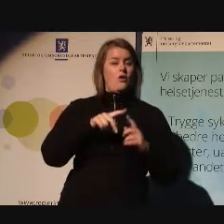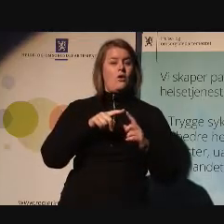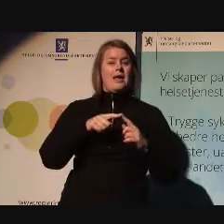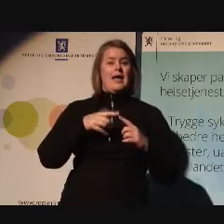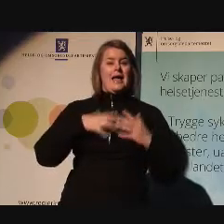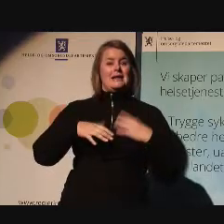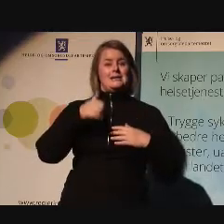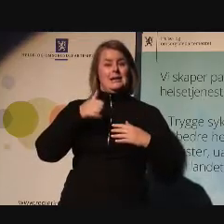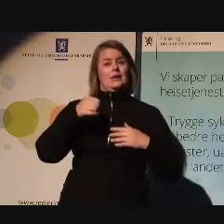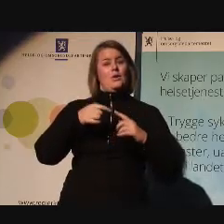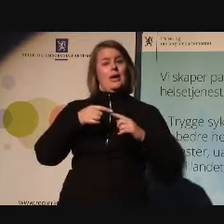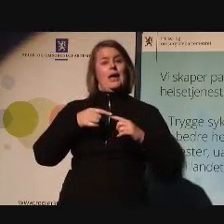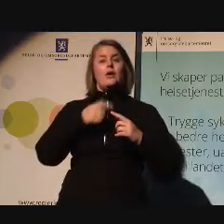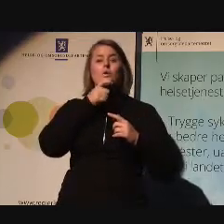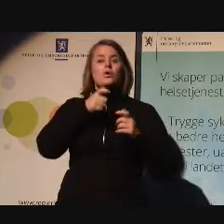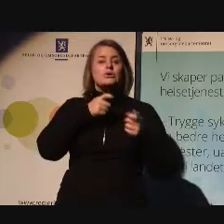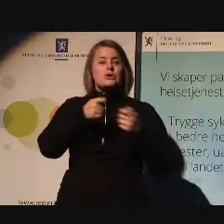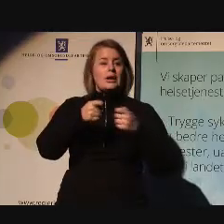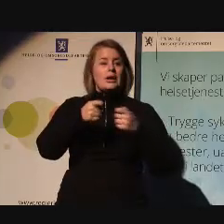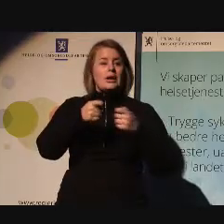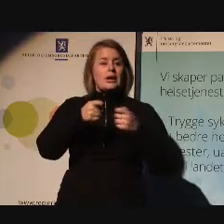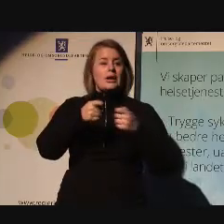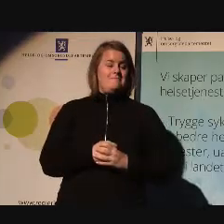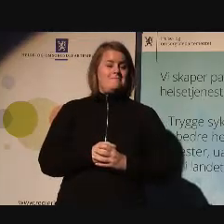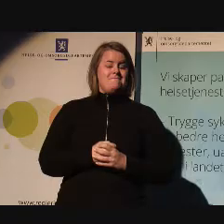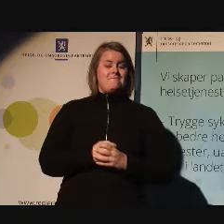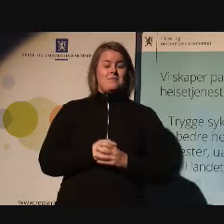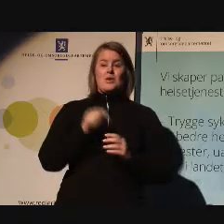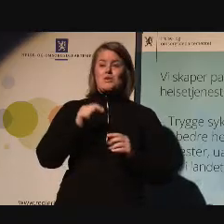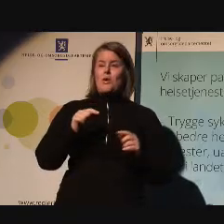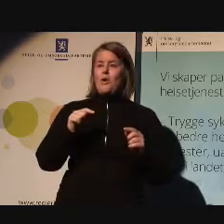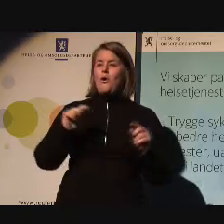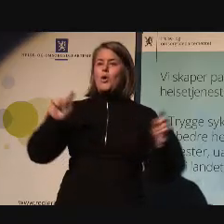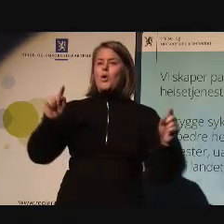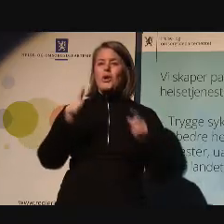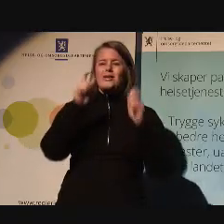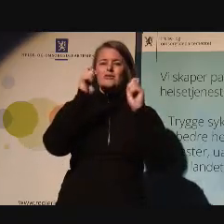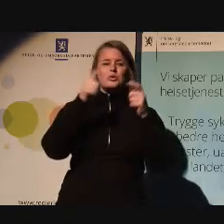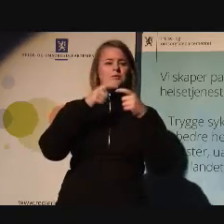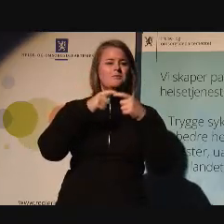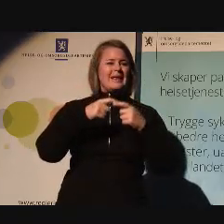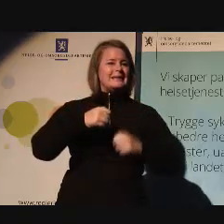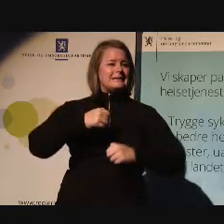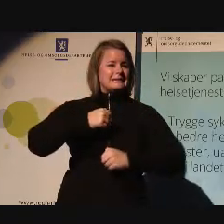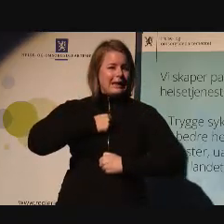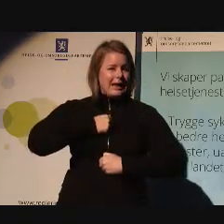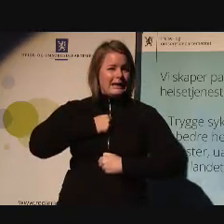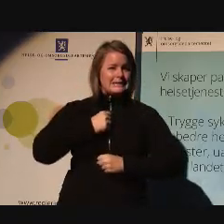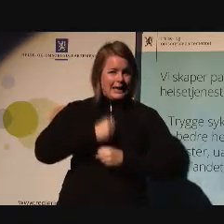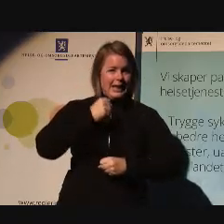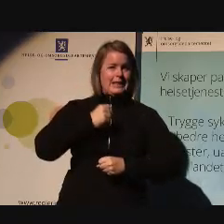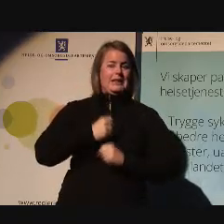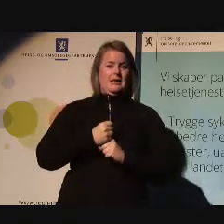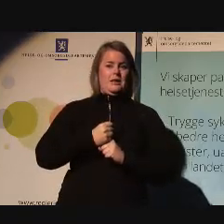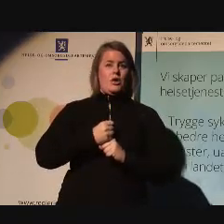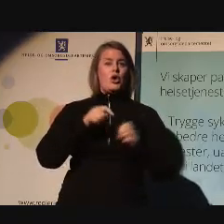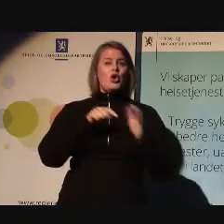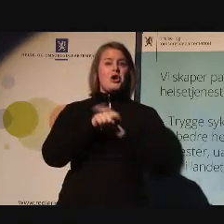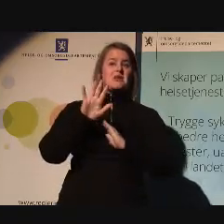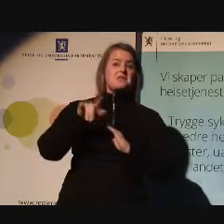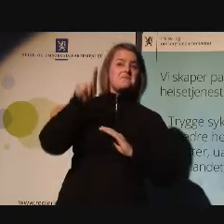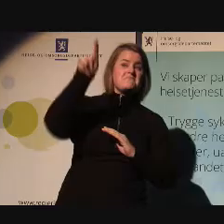ordstyrer i dag. La meg kort minne også om sikkerhetsinformasjonen fra i går. Rømningsveier er bak i